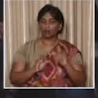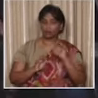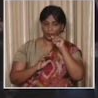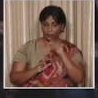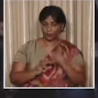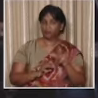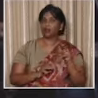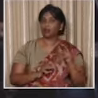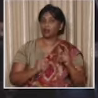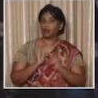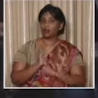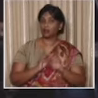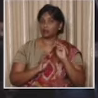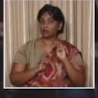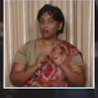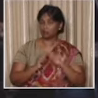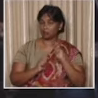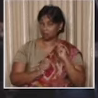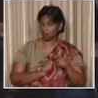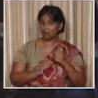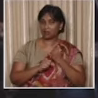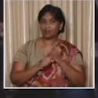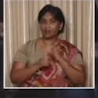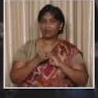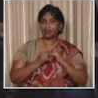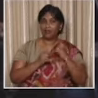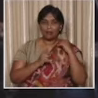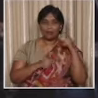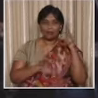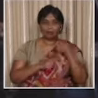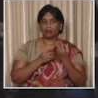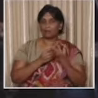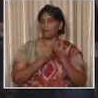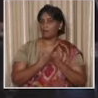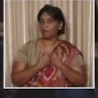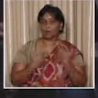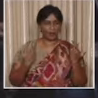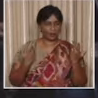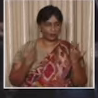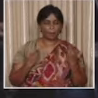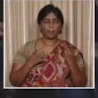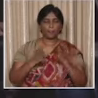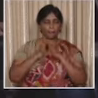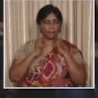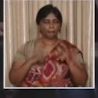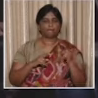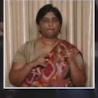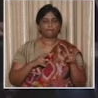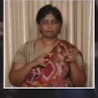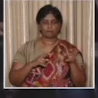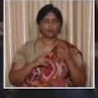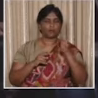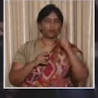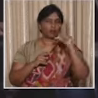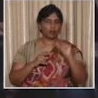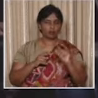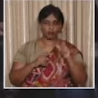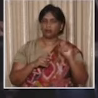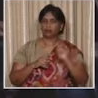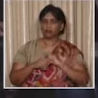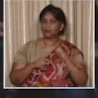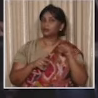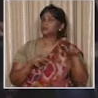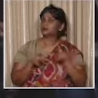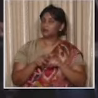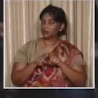පැහැදිලිව 130ක වන්දියක් ඒ ග්‍රාමාරක්ෂකව සීළු දෙනාට ලැබෙන්නේ නැහැ. බොහෝ අයට ඒ සොච්චම් මුදලක් ලැබෙන්නේ. ඒ